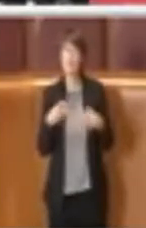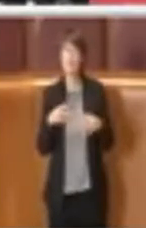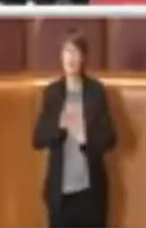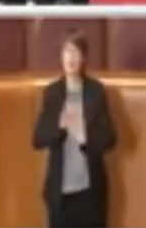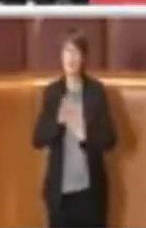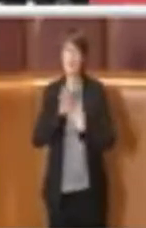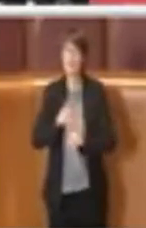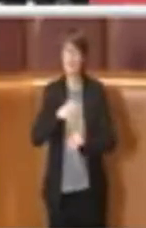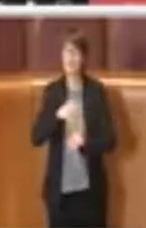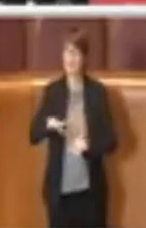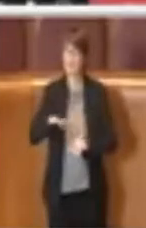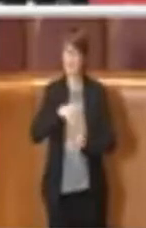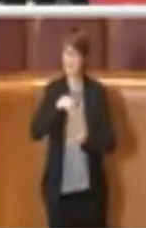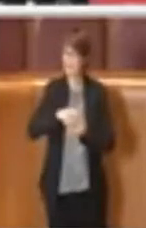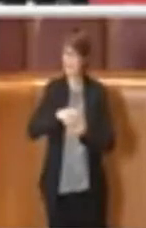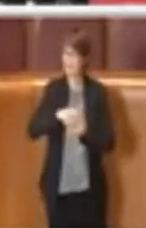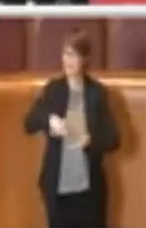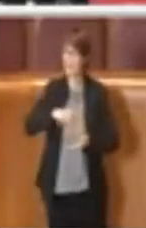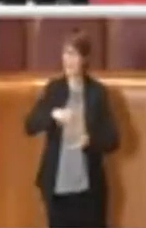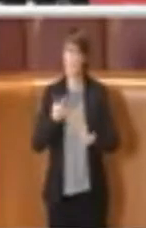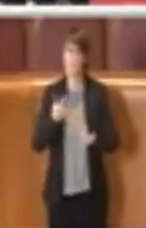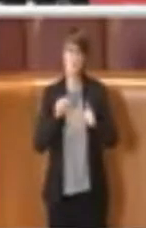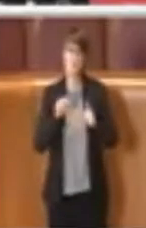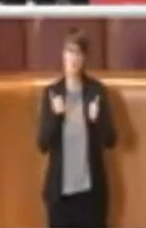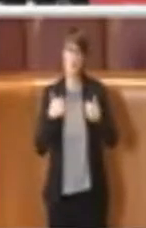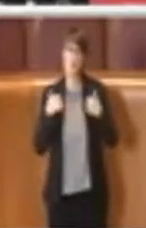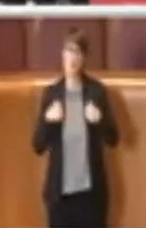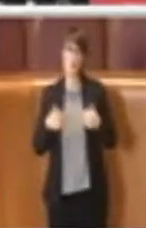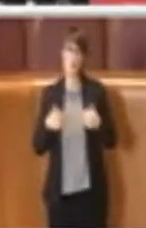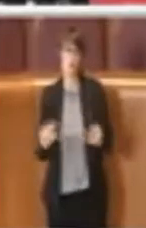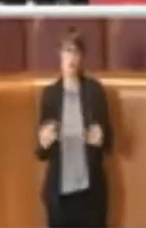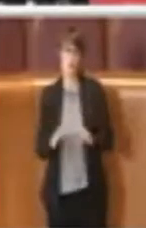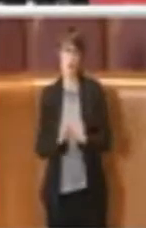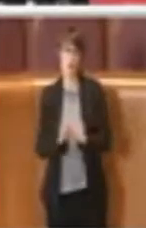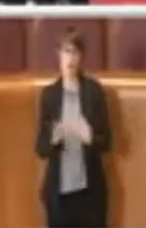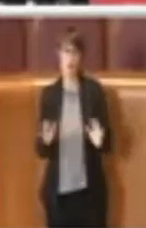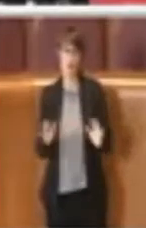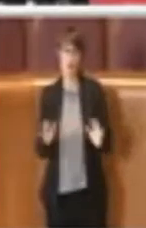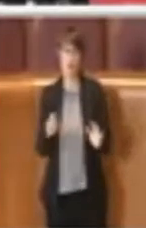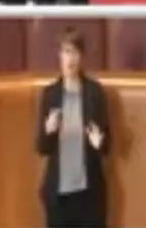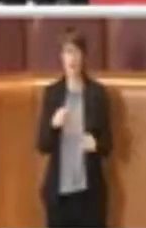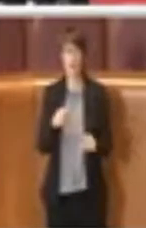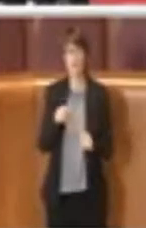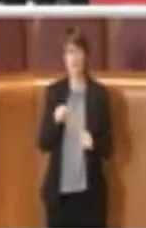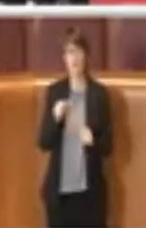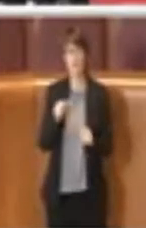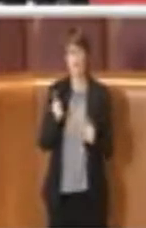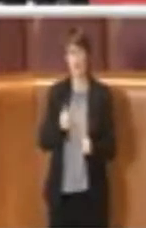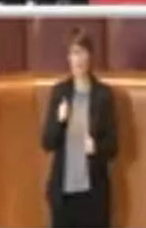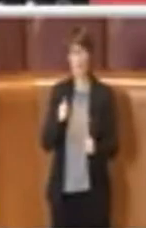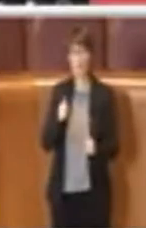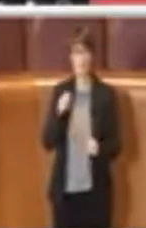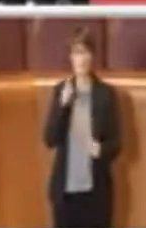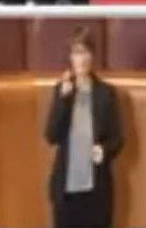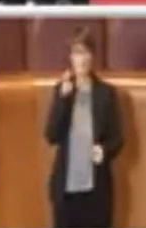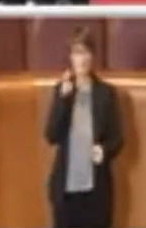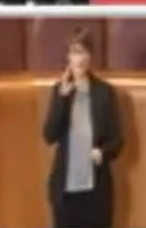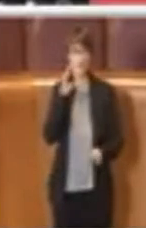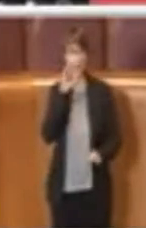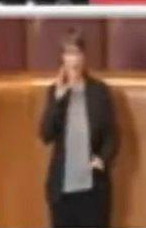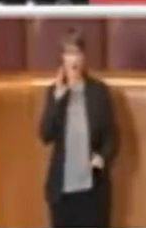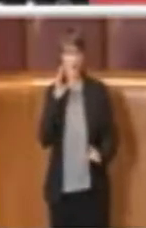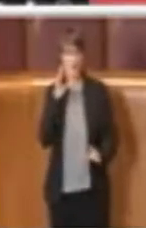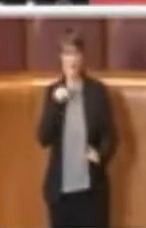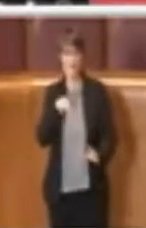in piazza, in presenza, per catturare l'attenzione che è stata data poi con l'ascolto da